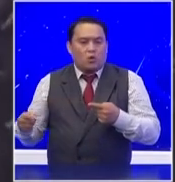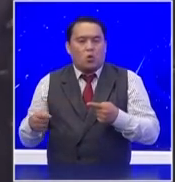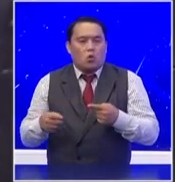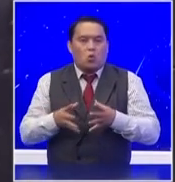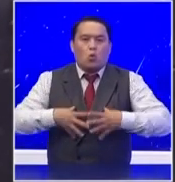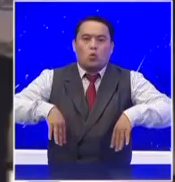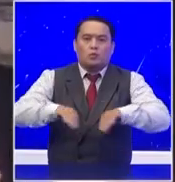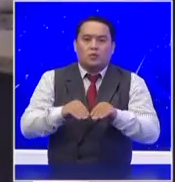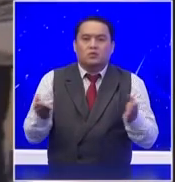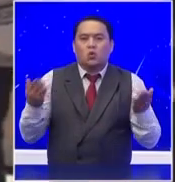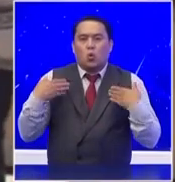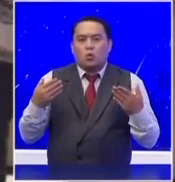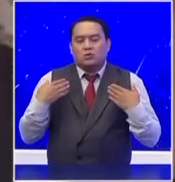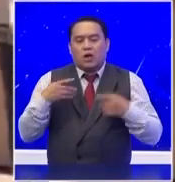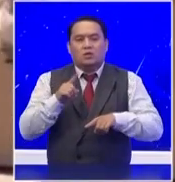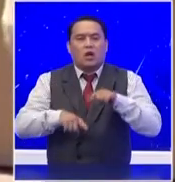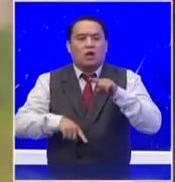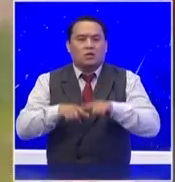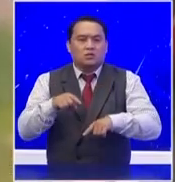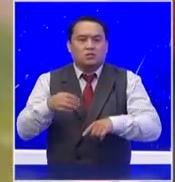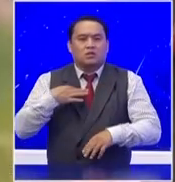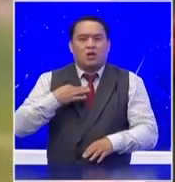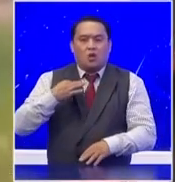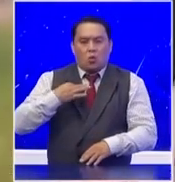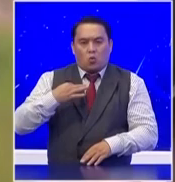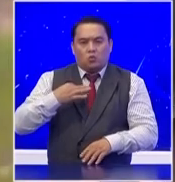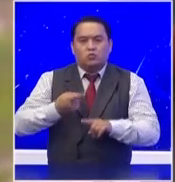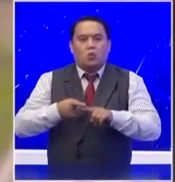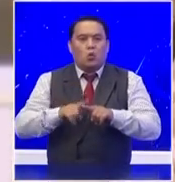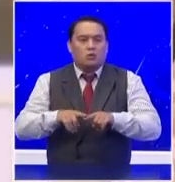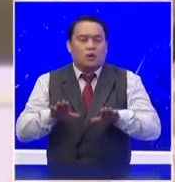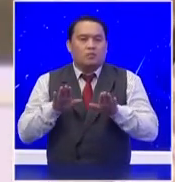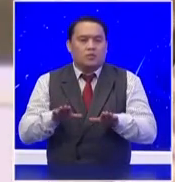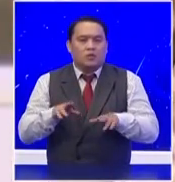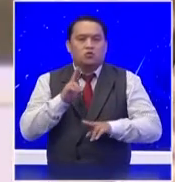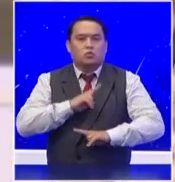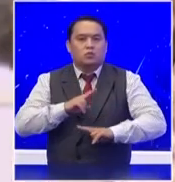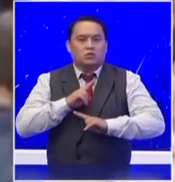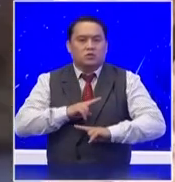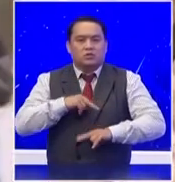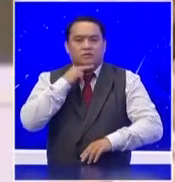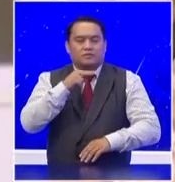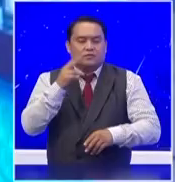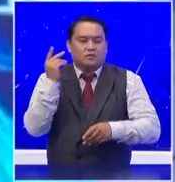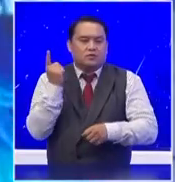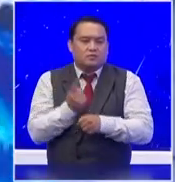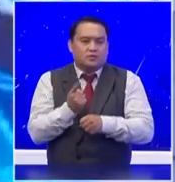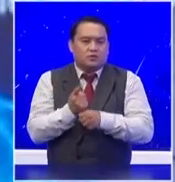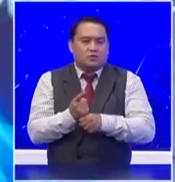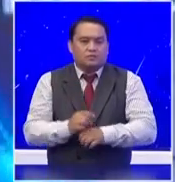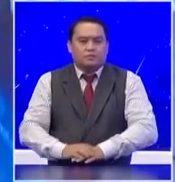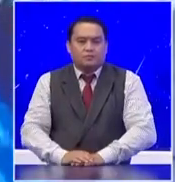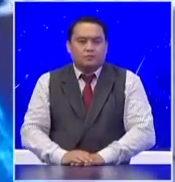отбасылық демалысты жақсы көретін отандастарымыз мұны ескермей тұр. Сондықтан демалыс орындарының жұмысына да шектеу қойылды.